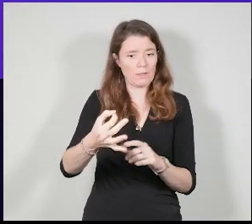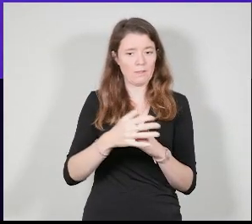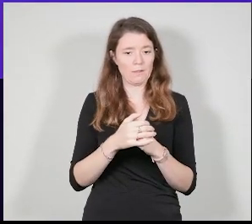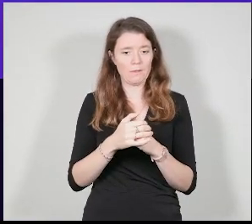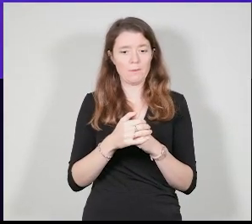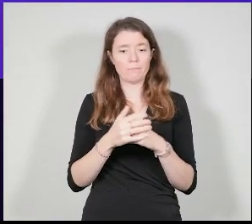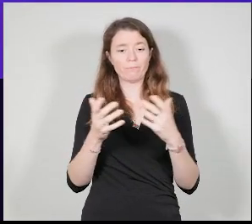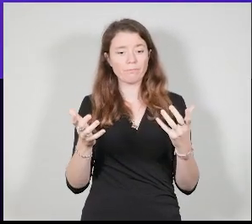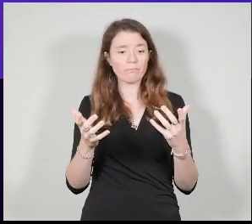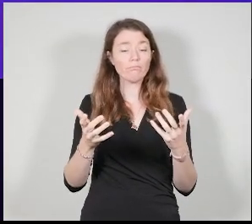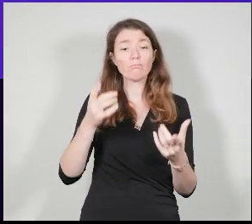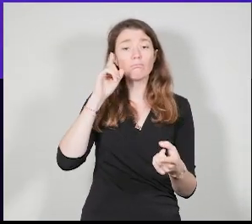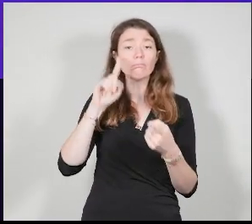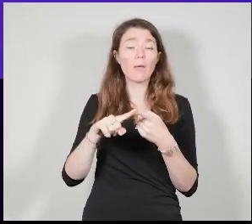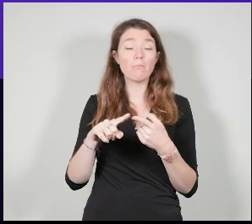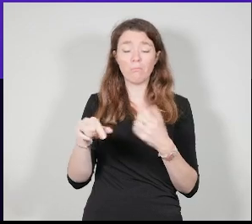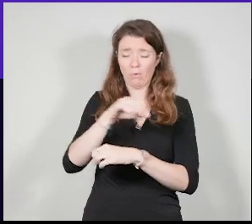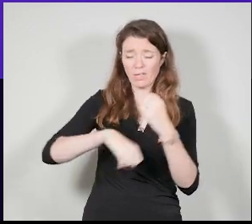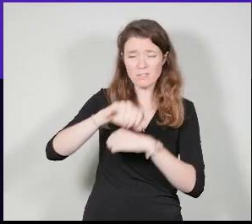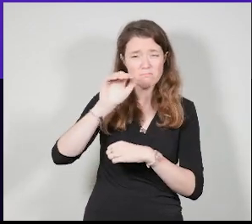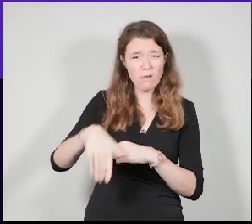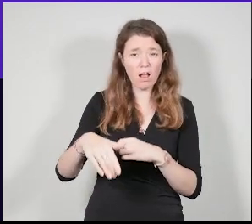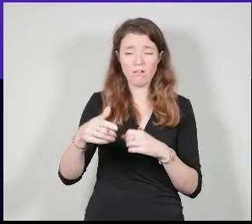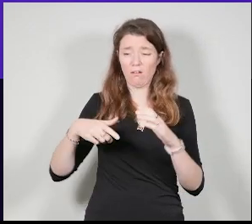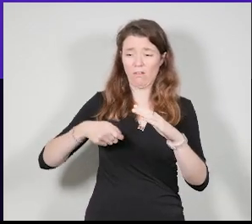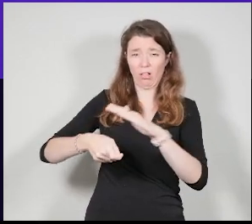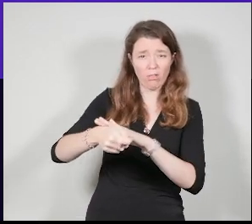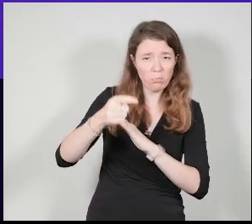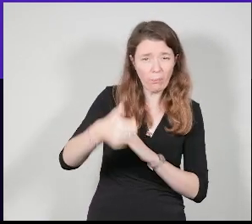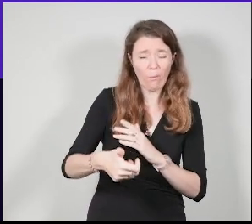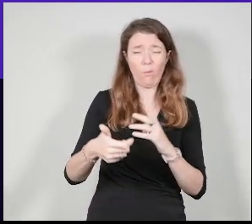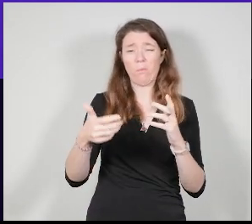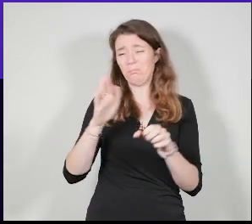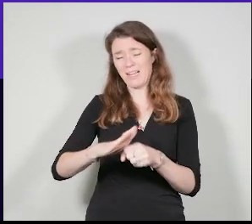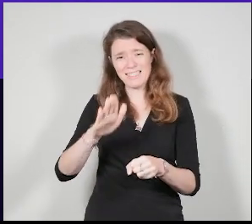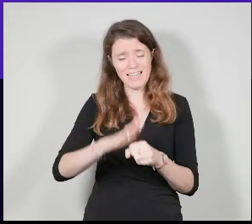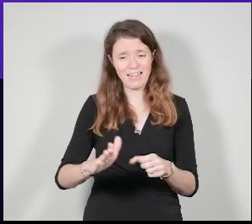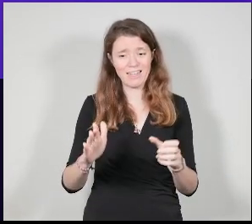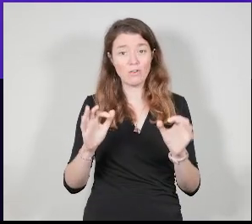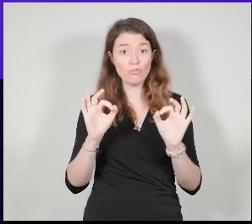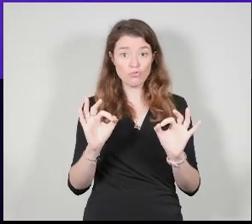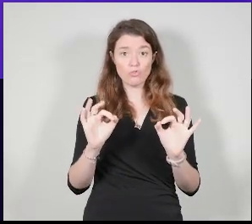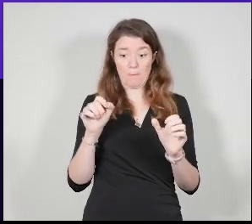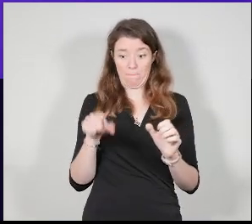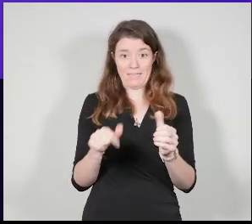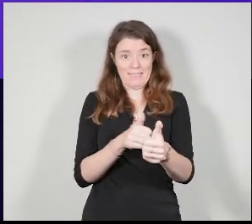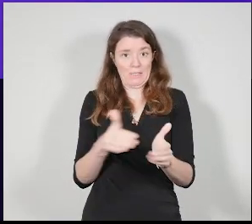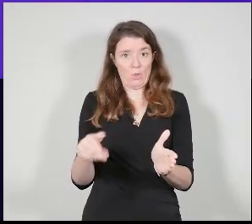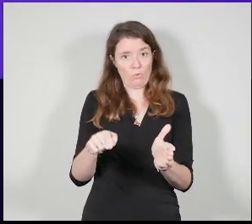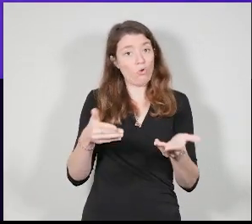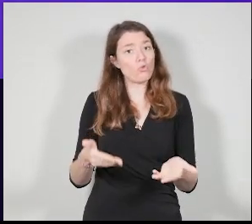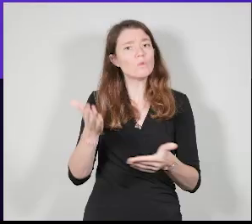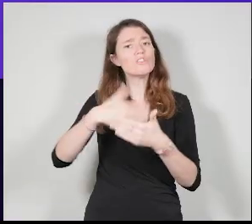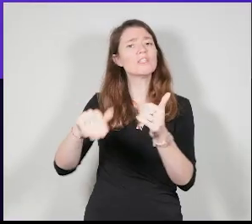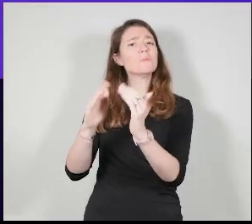que c'est un secteur négligé, peu structuré, sous-financé aujourd'hui. De quoi ce secteur a aujourd'hui du